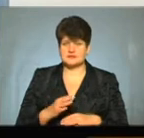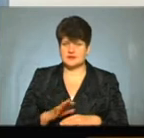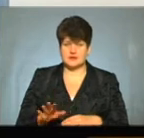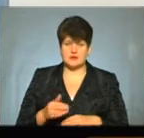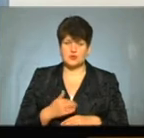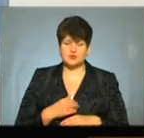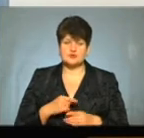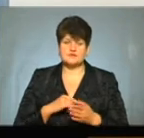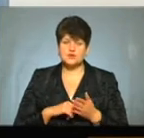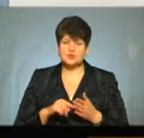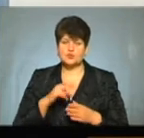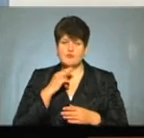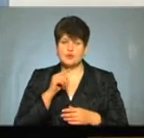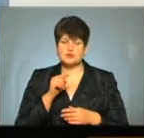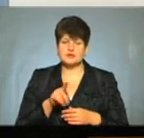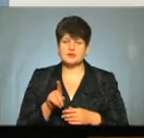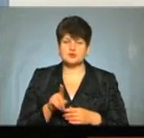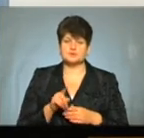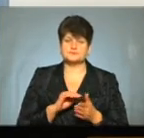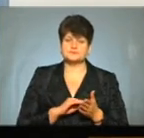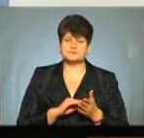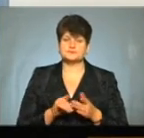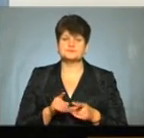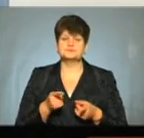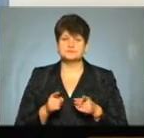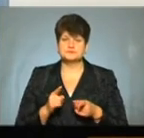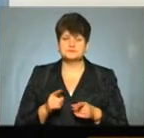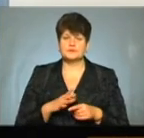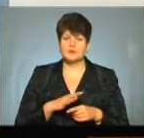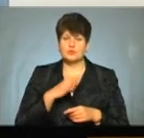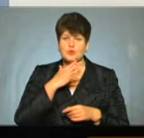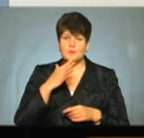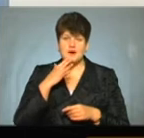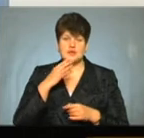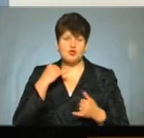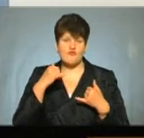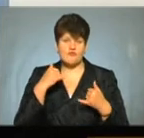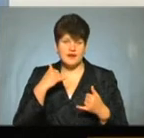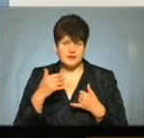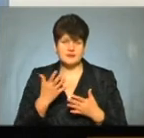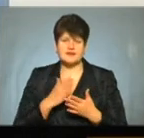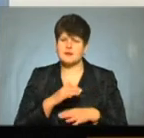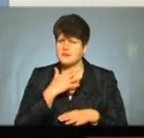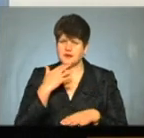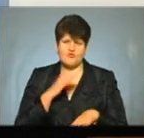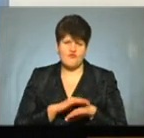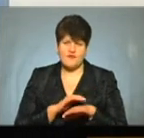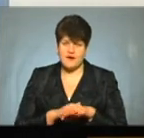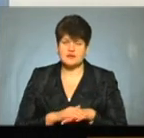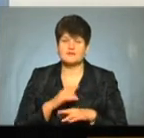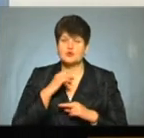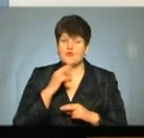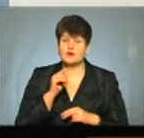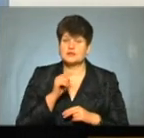звернути увагу на те, що вказано про те, що було дійсно багато викликів, багато зафіксовано фактів, але зверніть увагу на те,